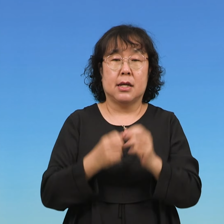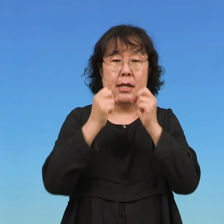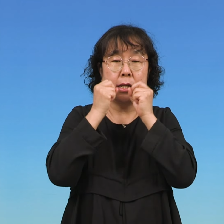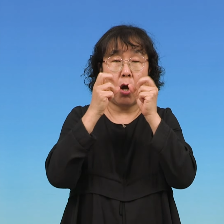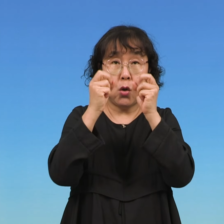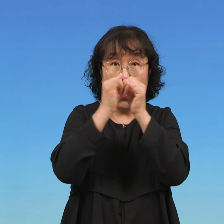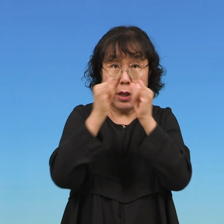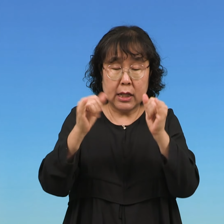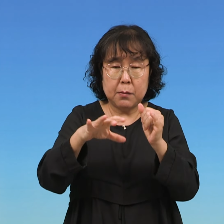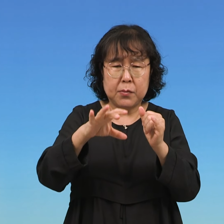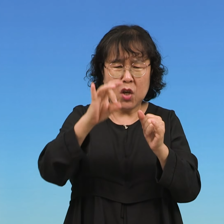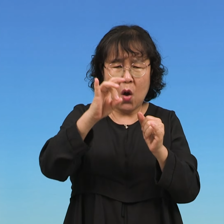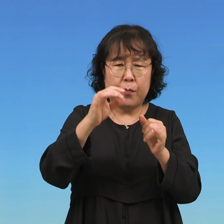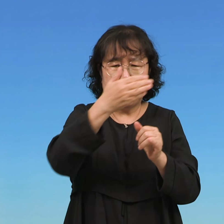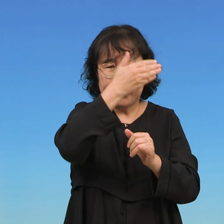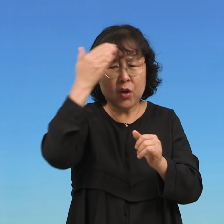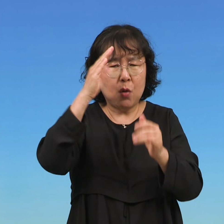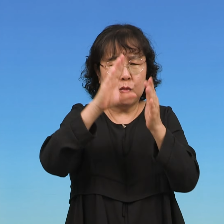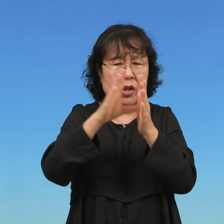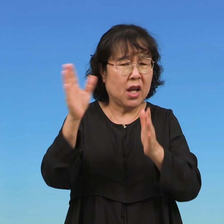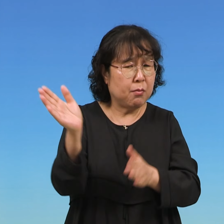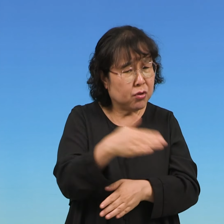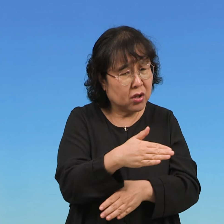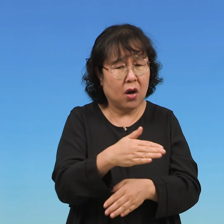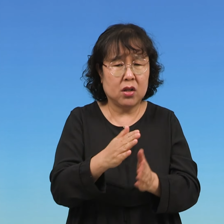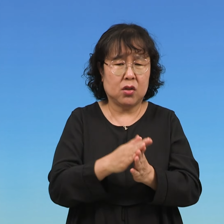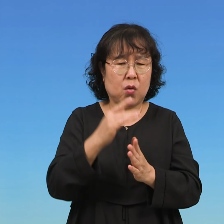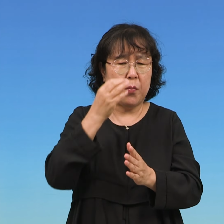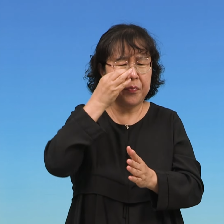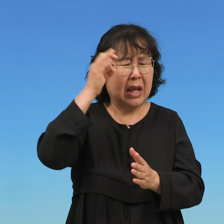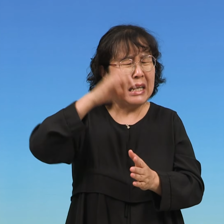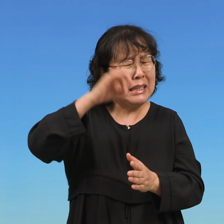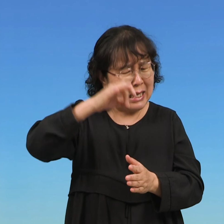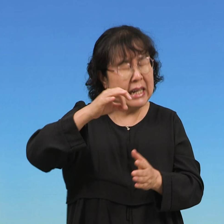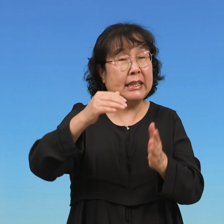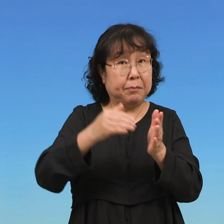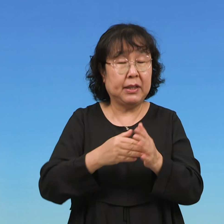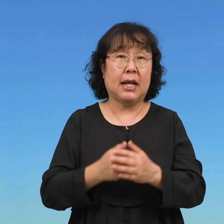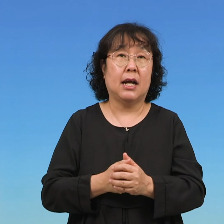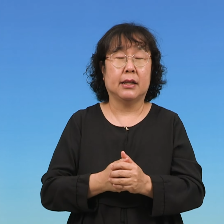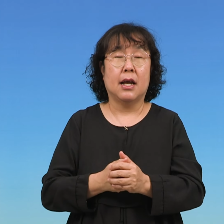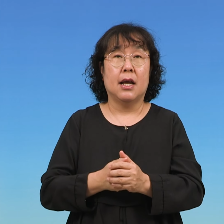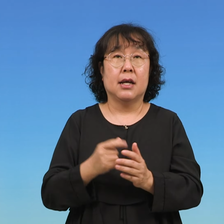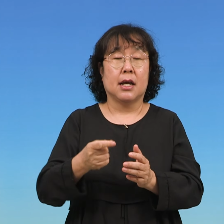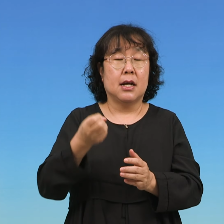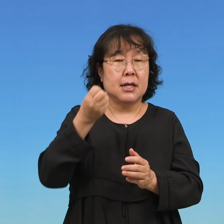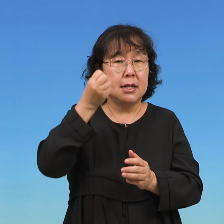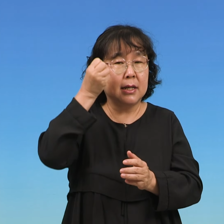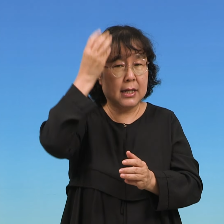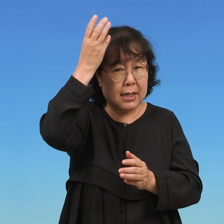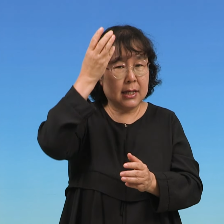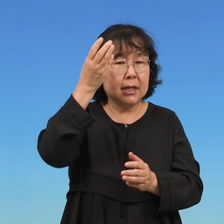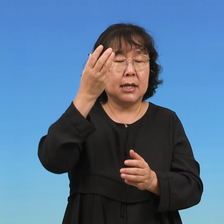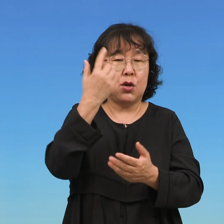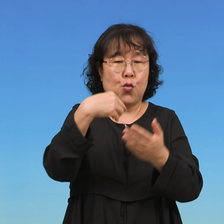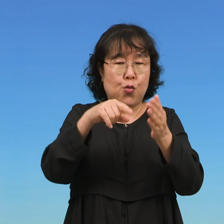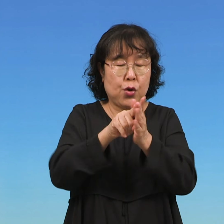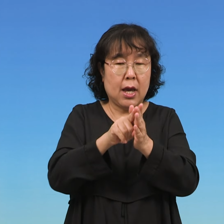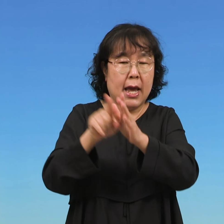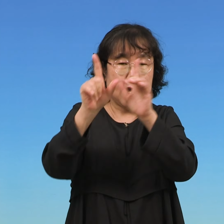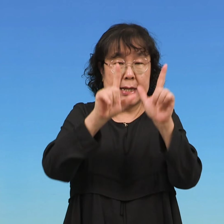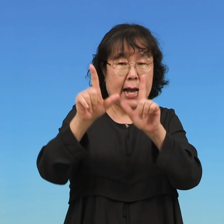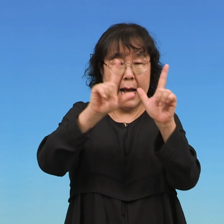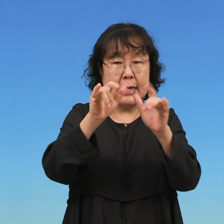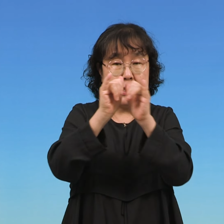그렇게 눈에 띄는 그 목은 아니었습니다 그 이분의 삶을 기록해 놓은 이치기 위해 산